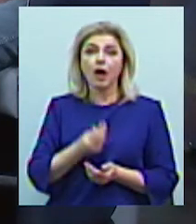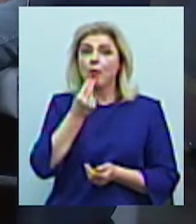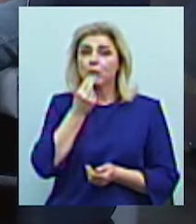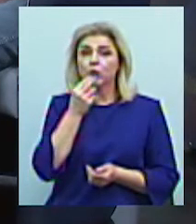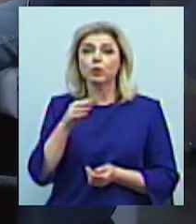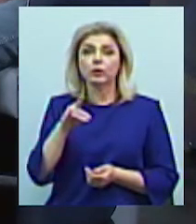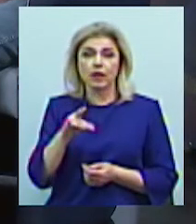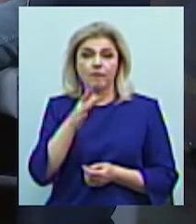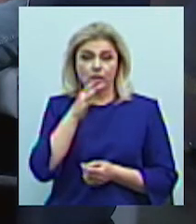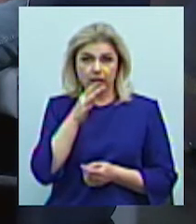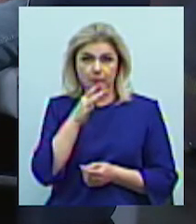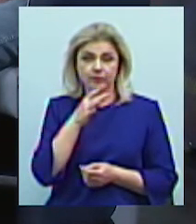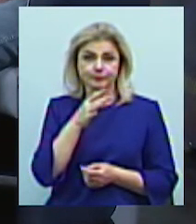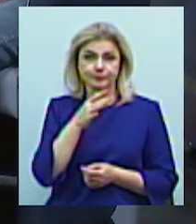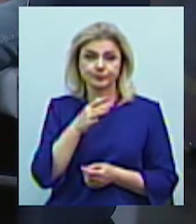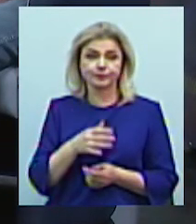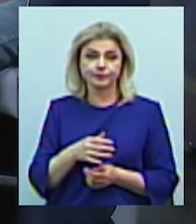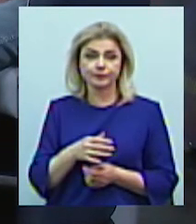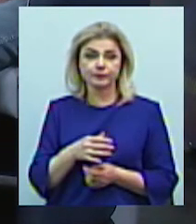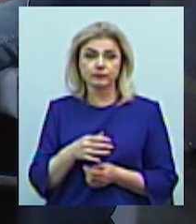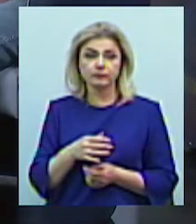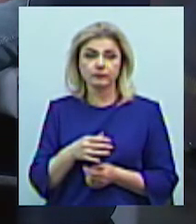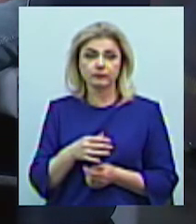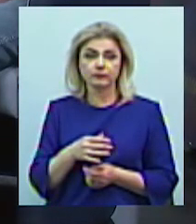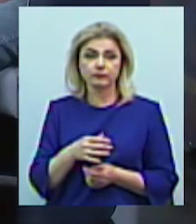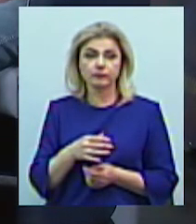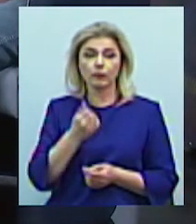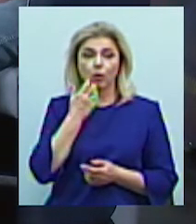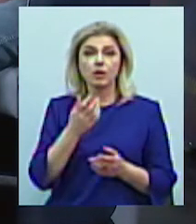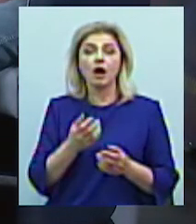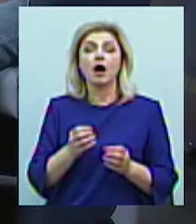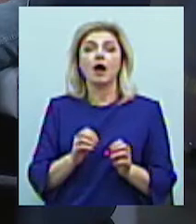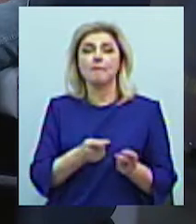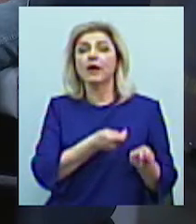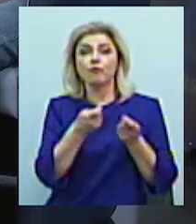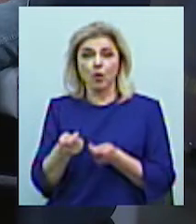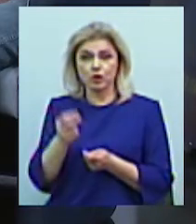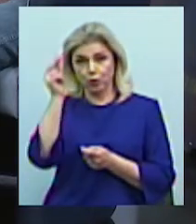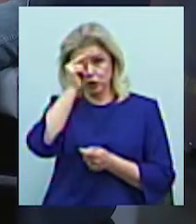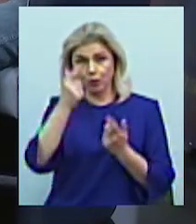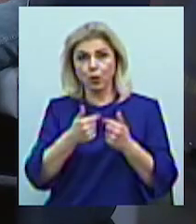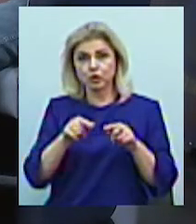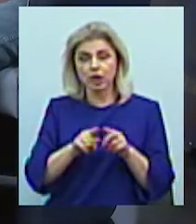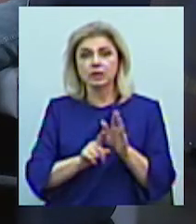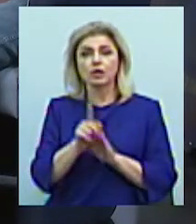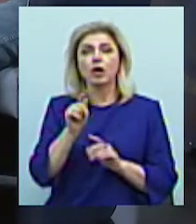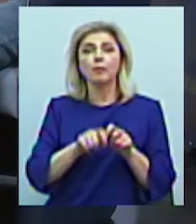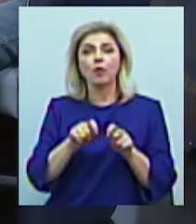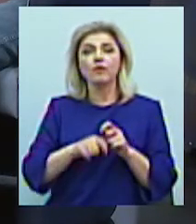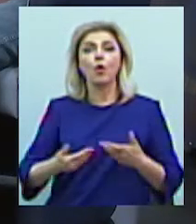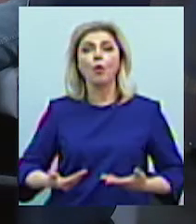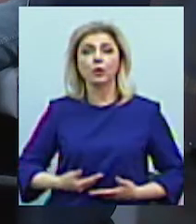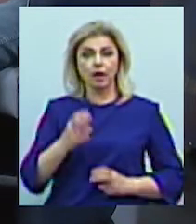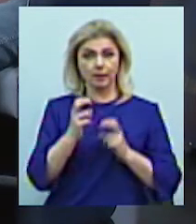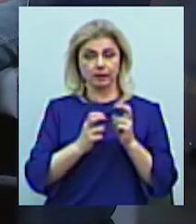при поступлении, вообще перед поступлением в учебное учреждение, они сначала проходят проверку коммунальным